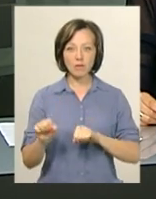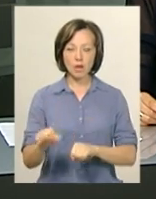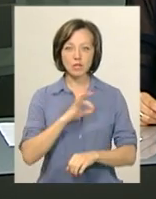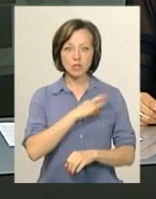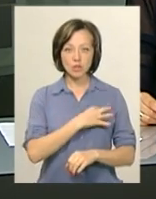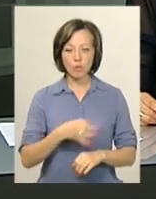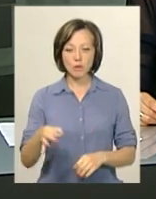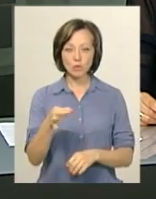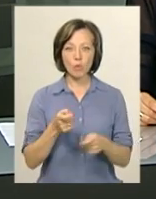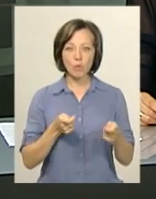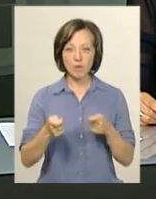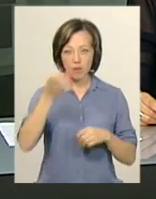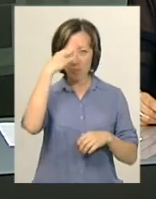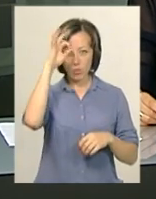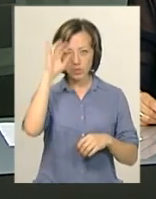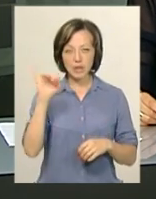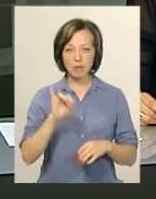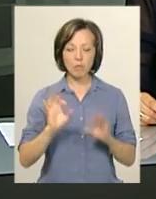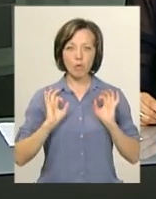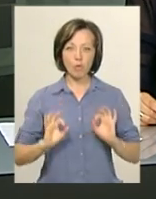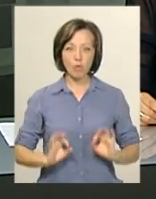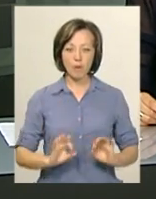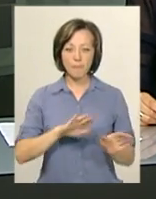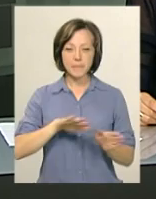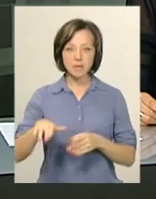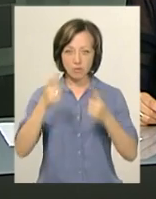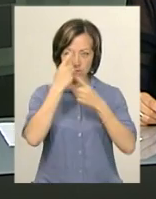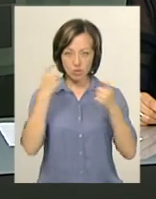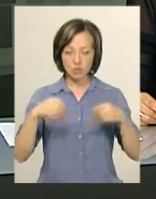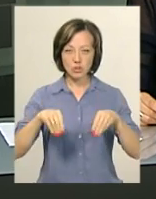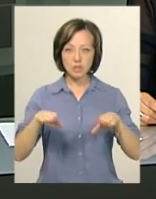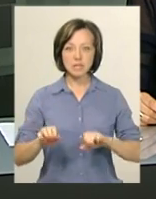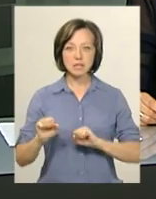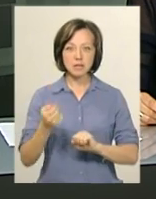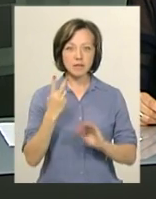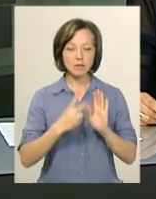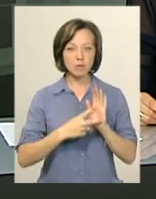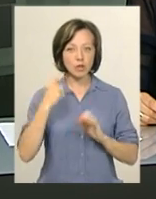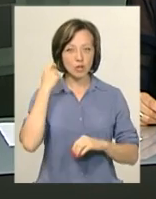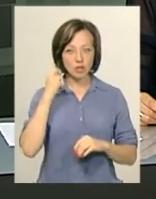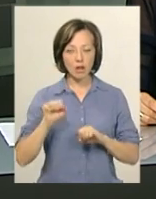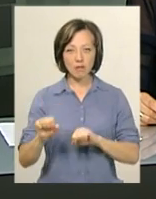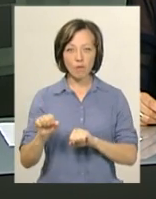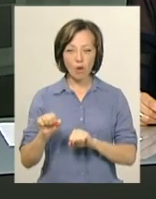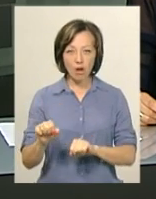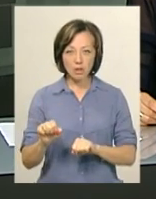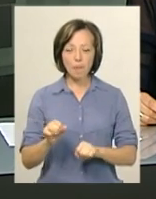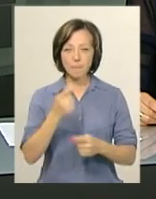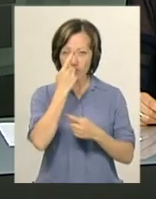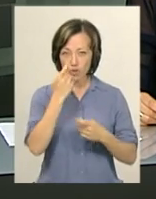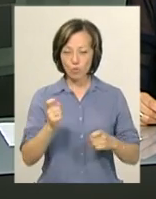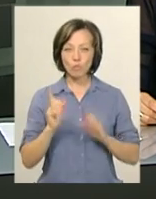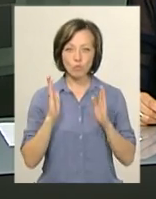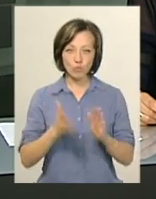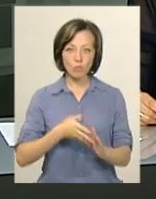слідчий обласного управління поліції та прокурор. Після оголошення рішення захисник 27-річної підозрюваної Олег Кондратюк повідомив, що